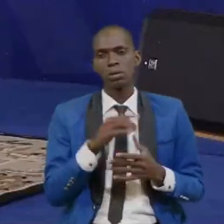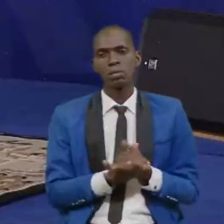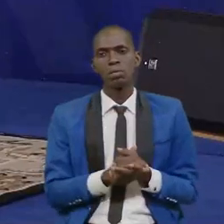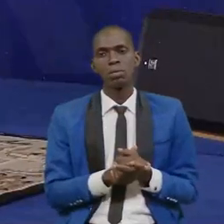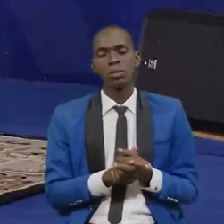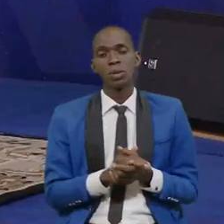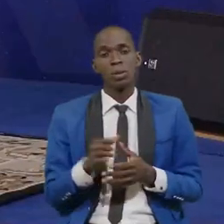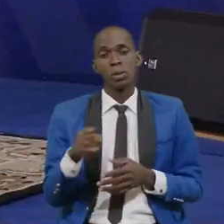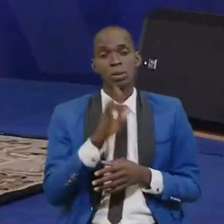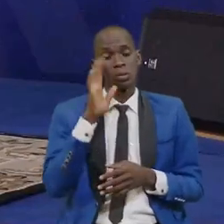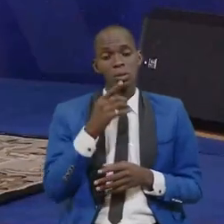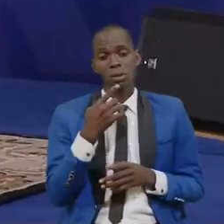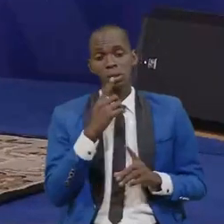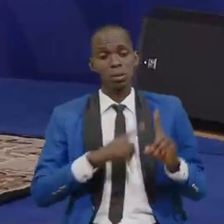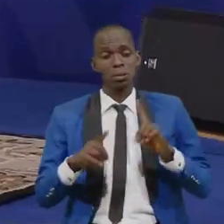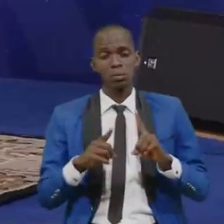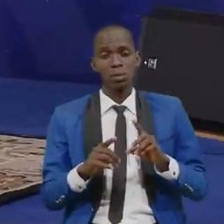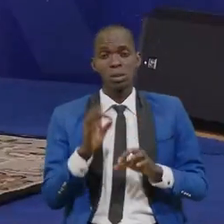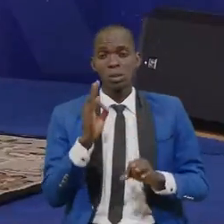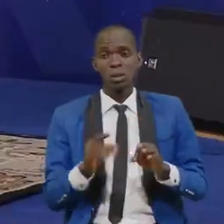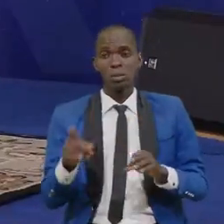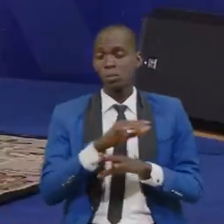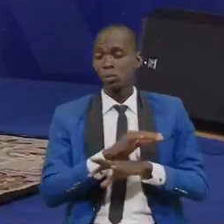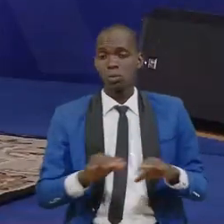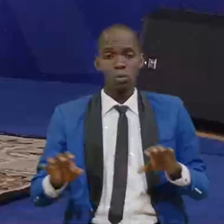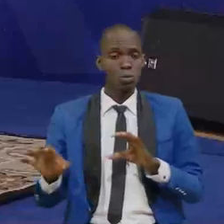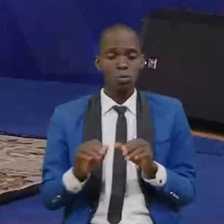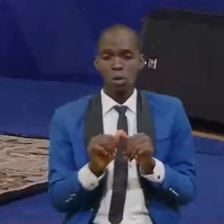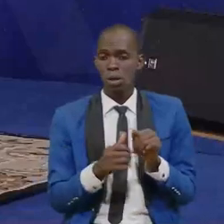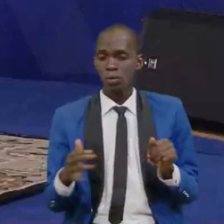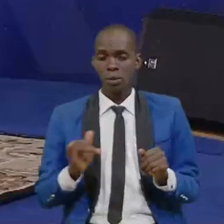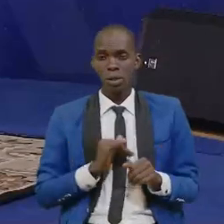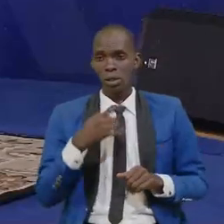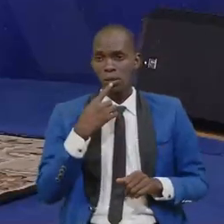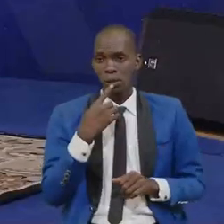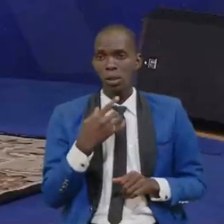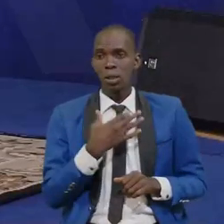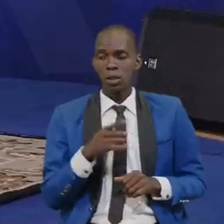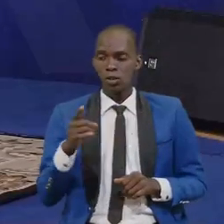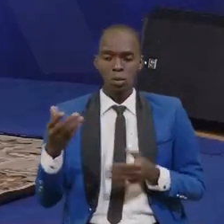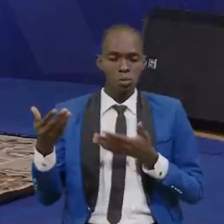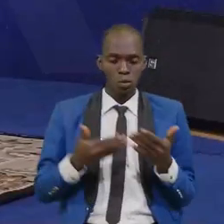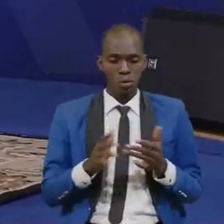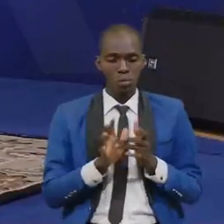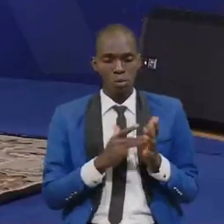écoutez, si tu ne fais pas ce que je te dis et tu me cites la Bible,